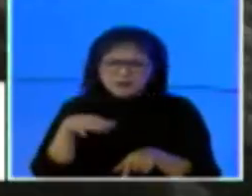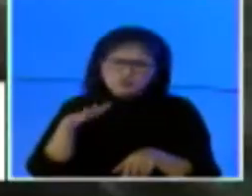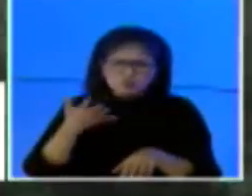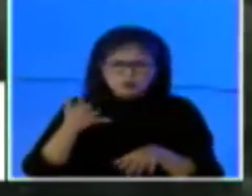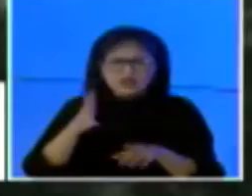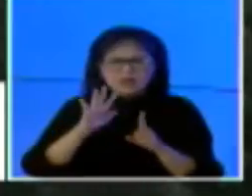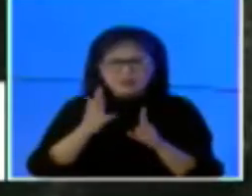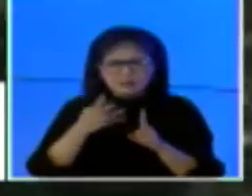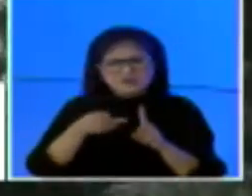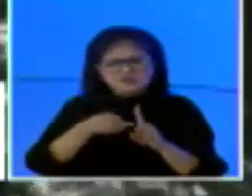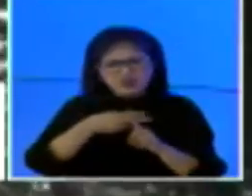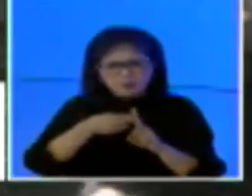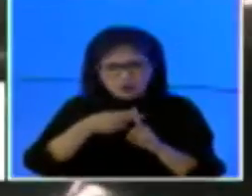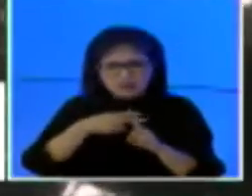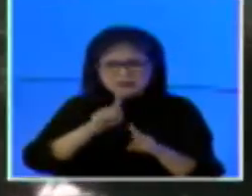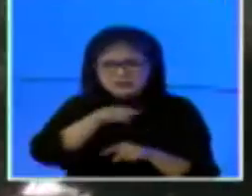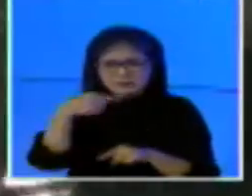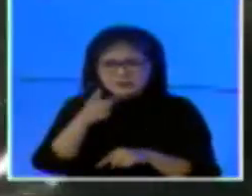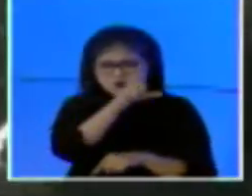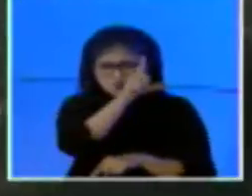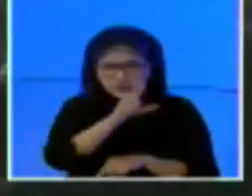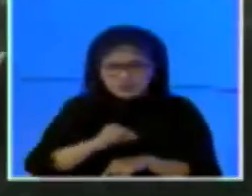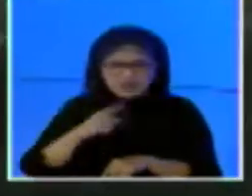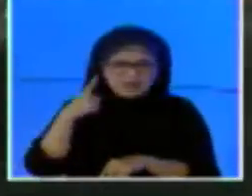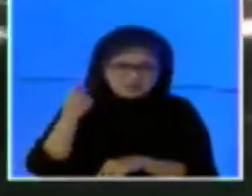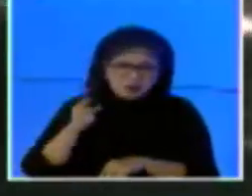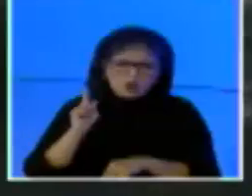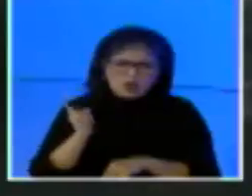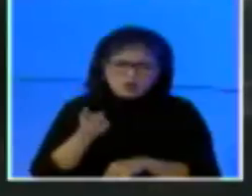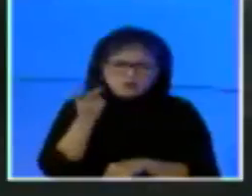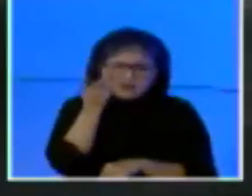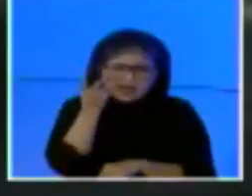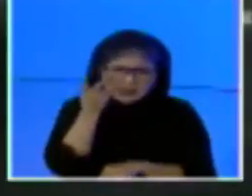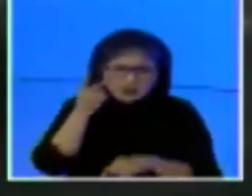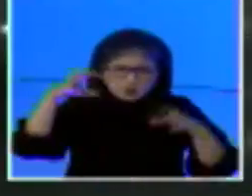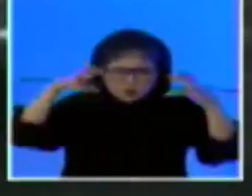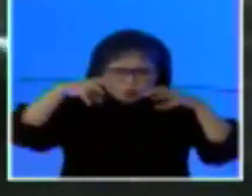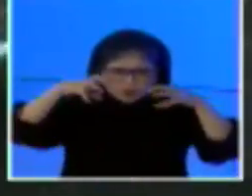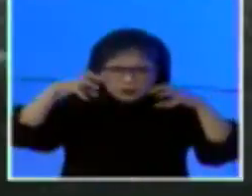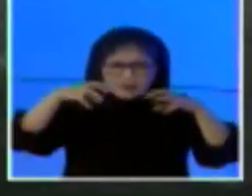Pulau Sumatera, Jawa termasuk Jabodetabek harus bersiaga menghadapi hujan ekstrim. Dari Jakarta, Tim Liputan iNews.